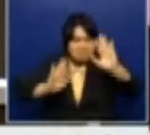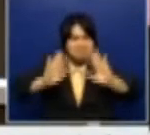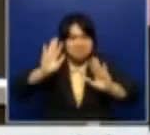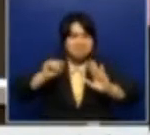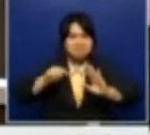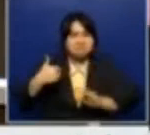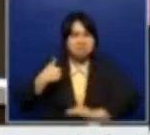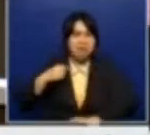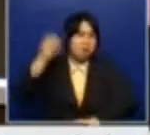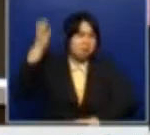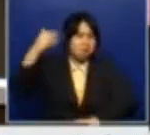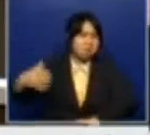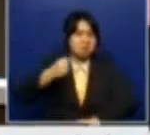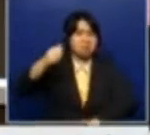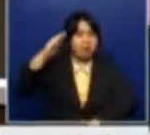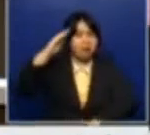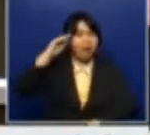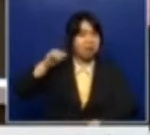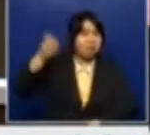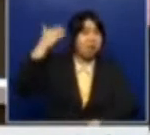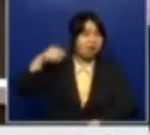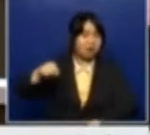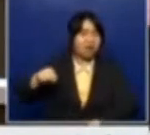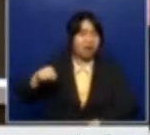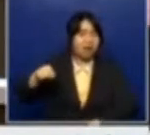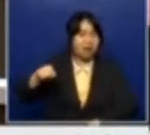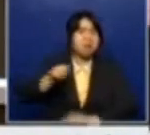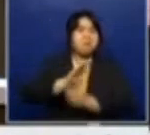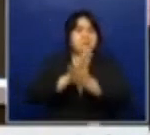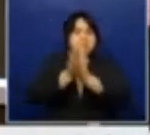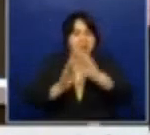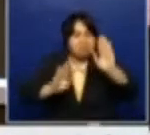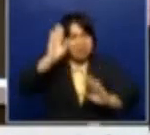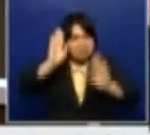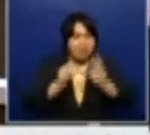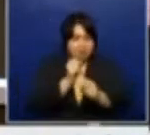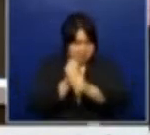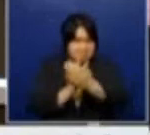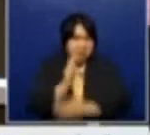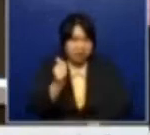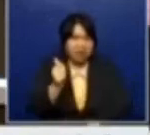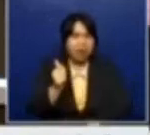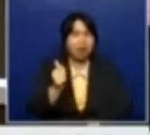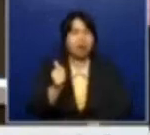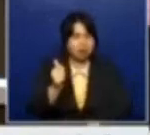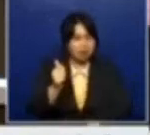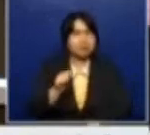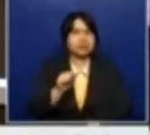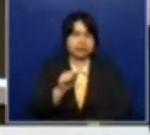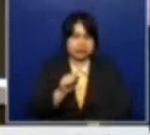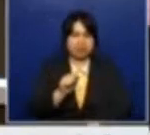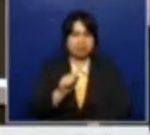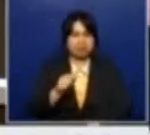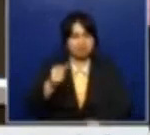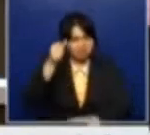ของเผด็จการทหารในช่วงนั้นกลับมาสู่ประเทศไทยได้สำเร็จนั่นก็คือสิ่งที่จะต้องจารึก